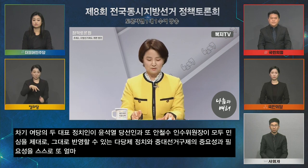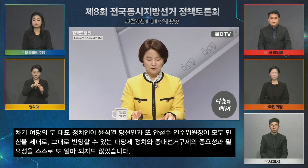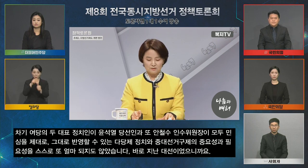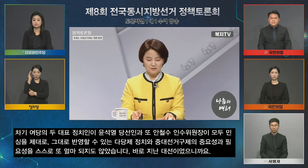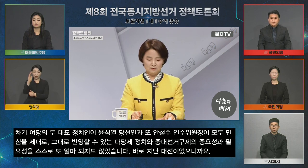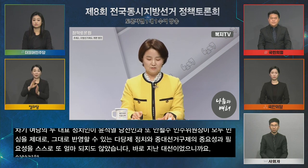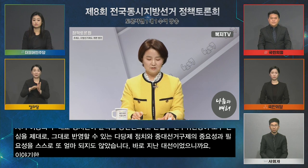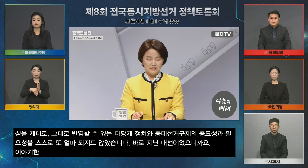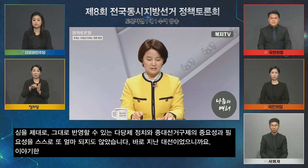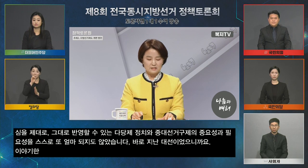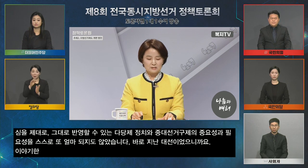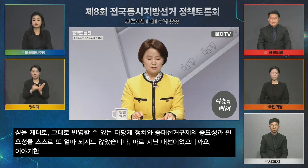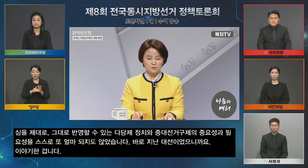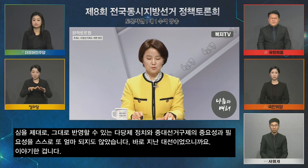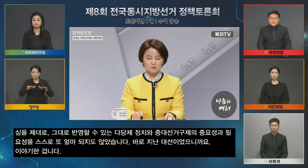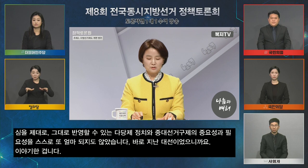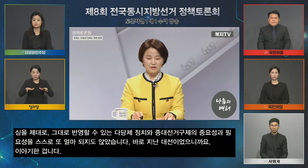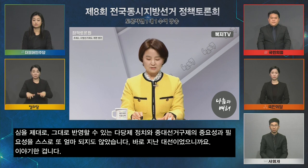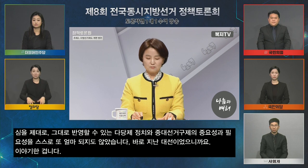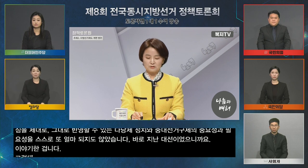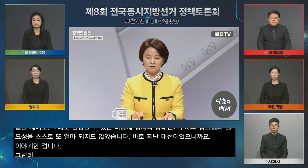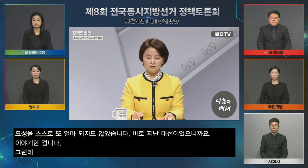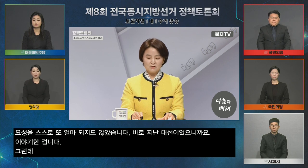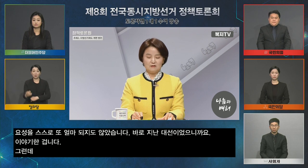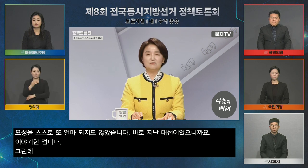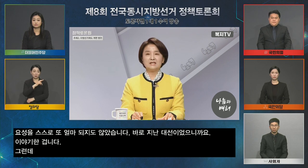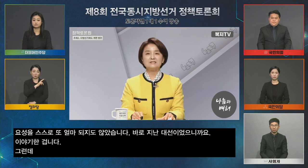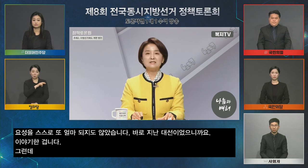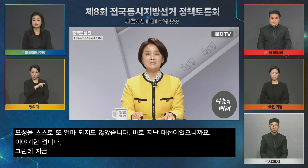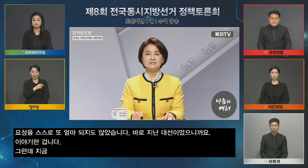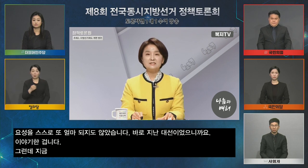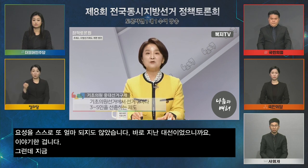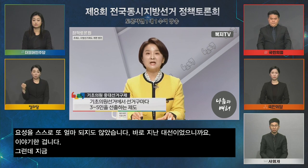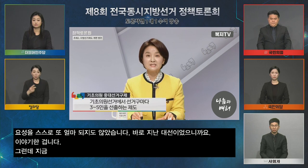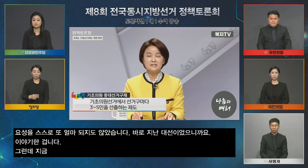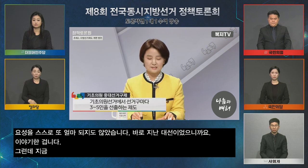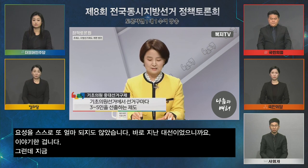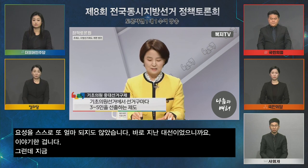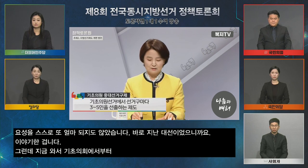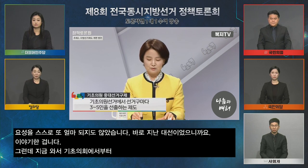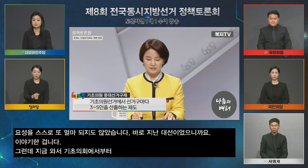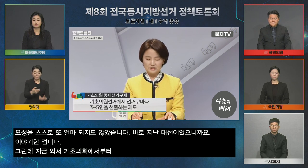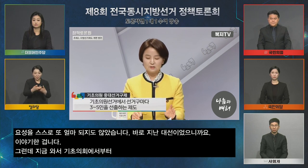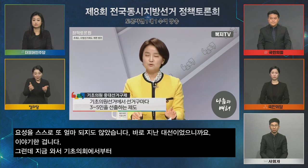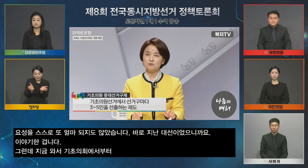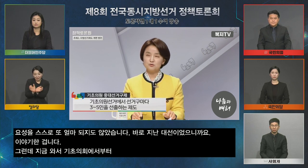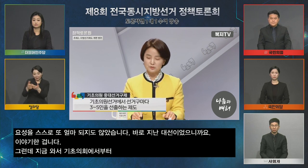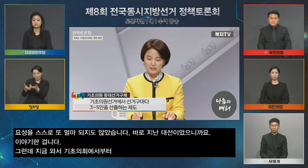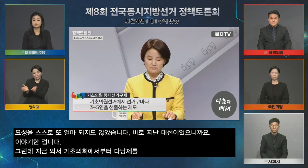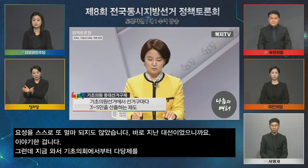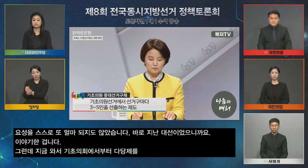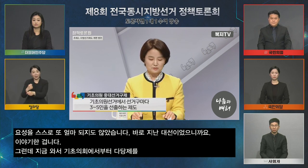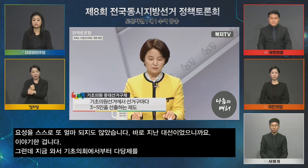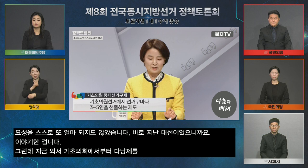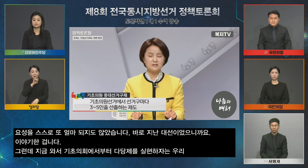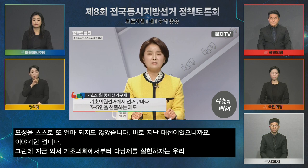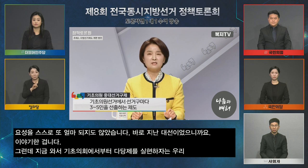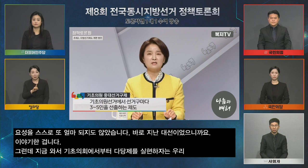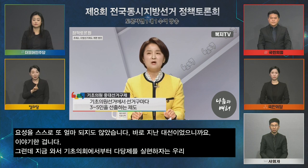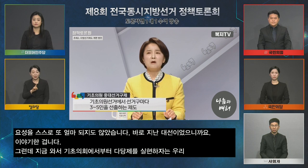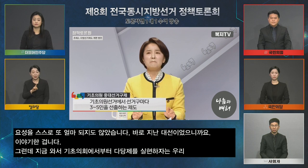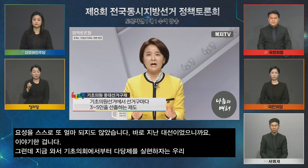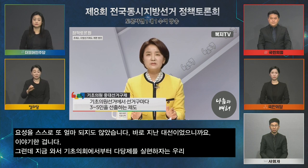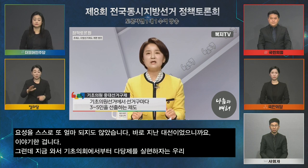지금 와서 기초의회에서부터 다당제를 실현하자는 우리 기초의원 중대선거구제